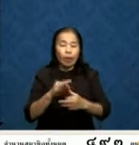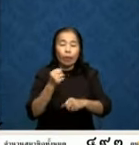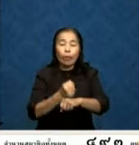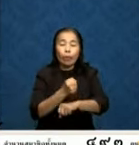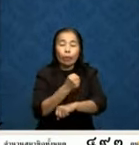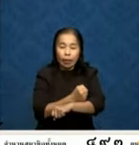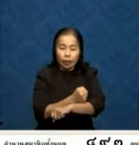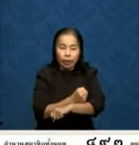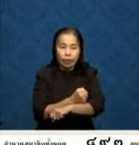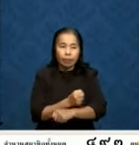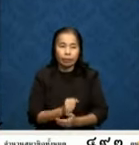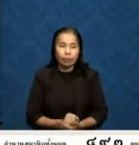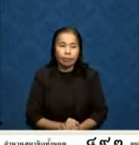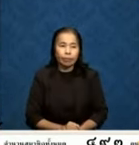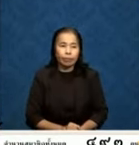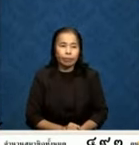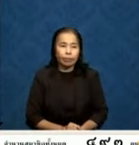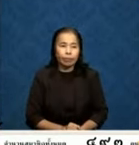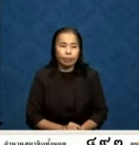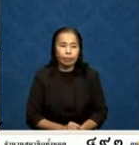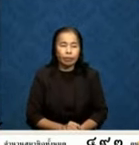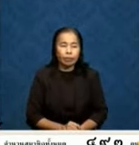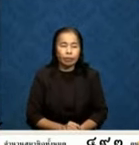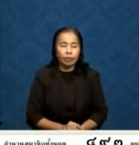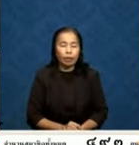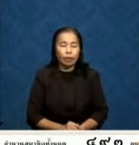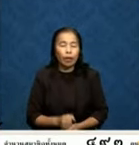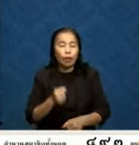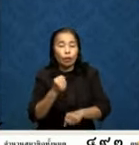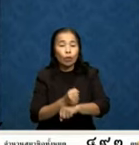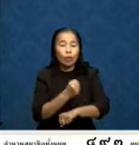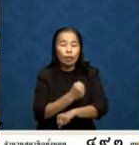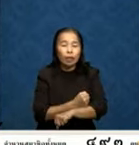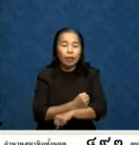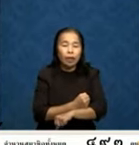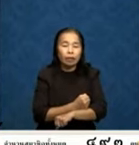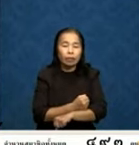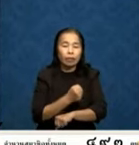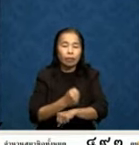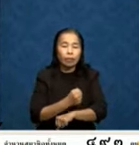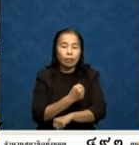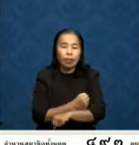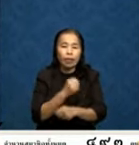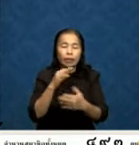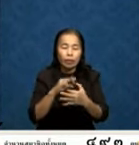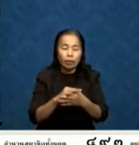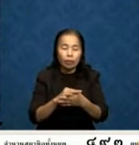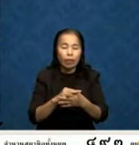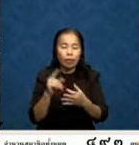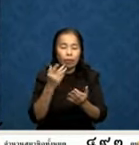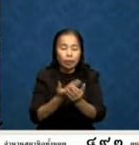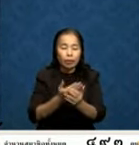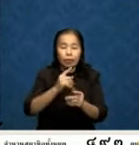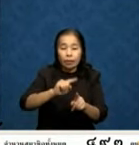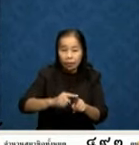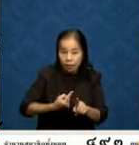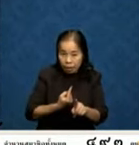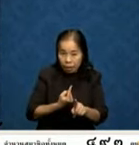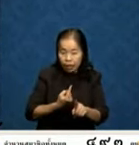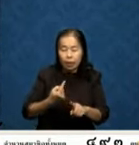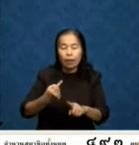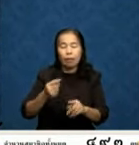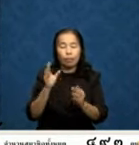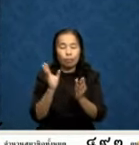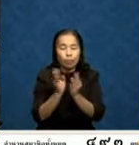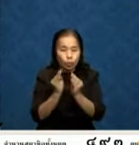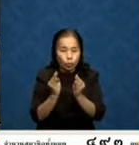ครับค่าตอบแทนที่ไม่ว่าจะเป็นในส่วนที่เป็นค่าตอบแทนในเรื่องของเงินเดือนนะครับในเรื่องของเบี้ยประ